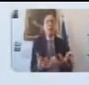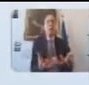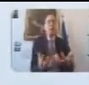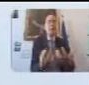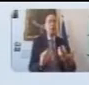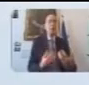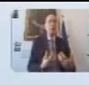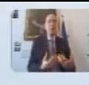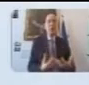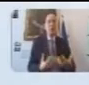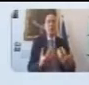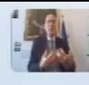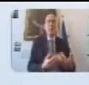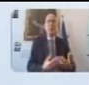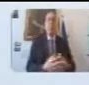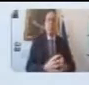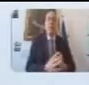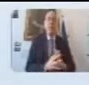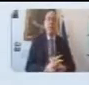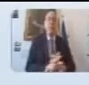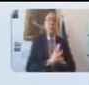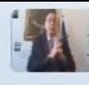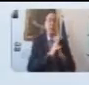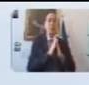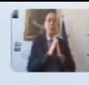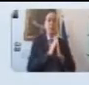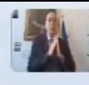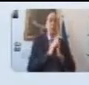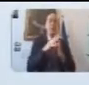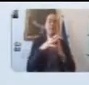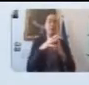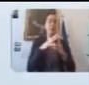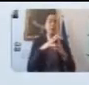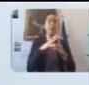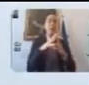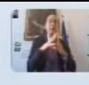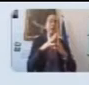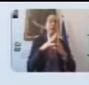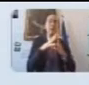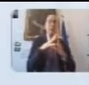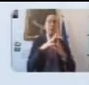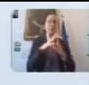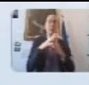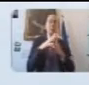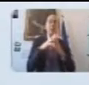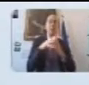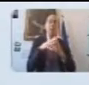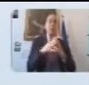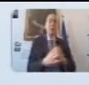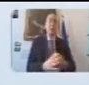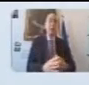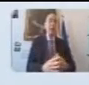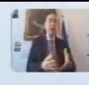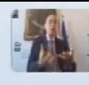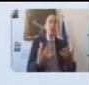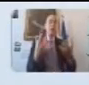quindi verrà lo spossessamento di questa attività. Ora, che cosa si può fare in questo momento? Chi dovesse trovarsi in una situazione di questo